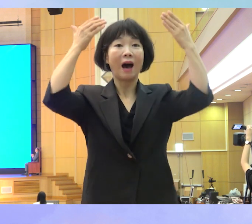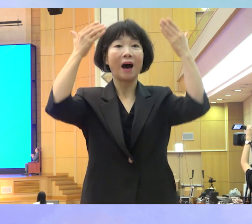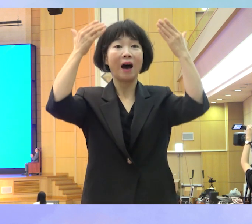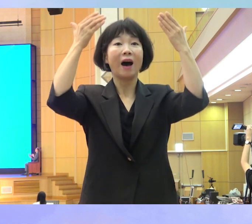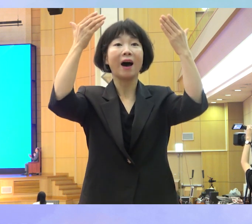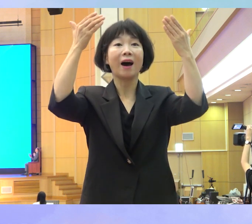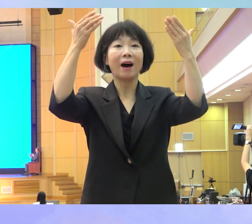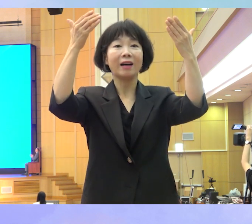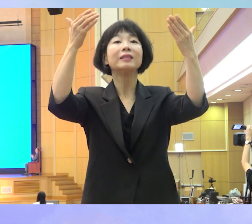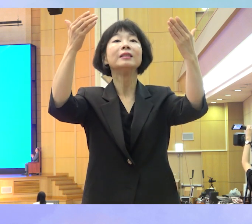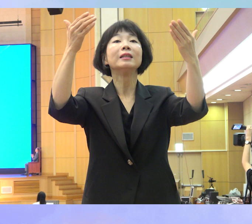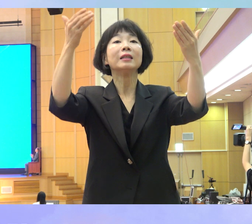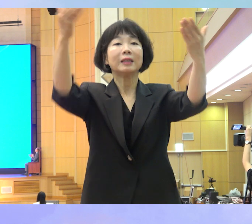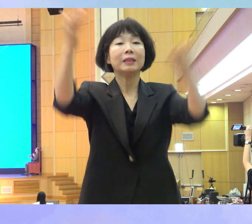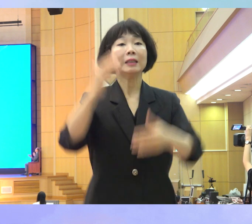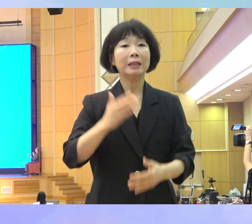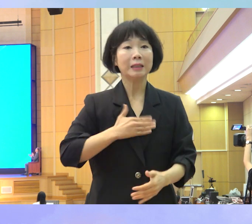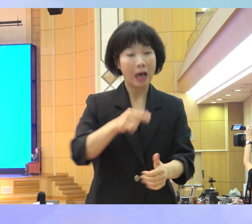찬양하나이다.